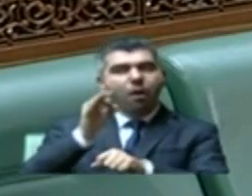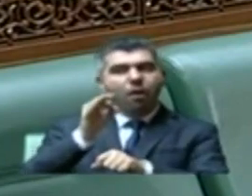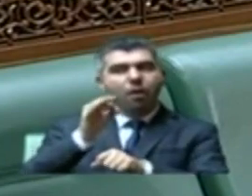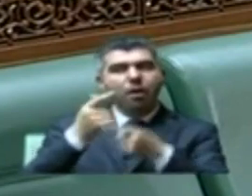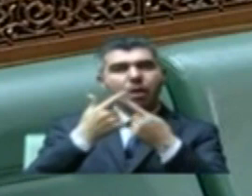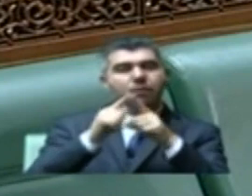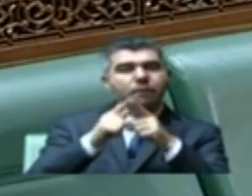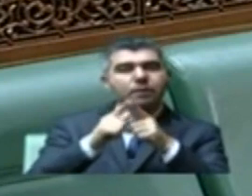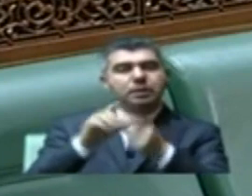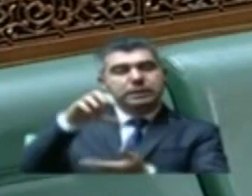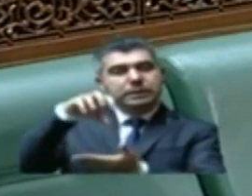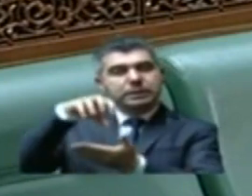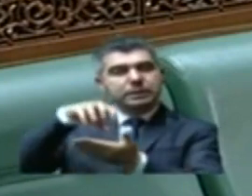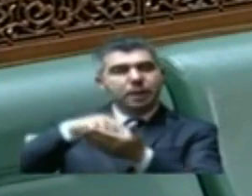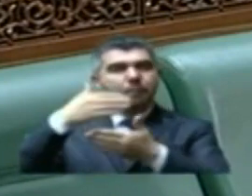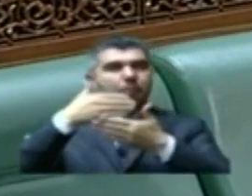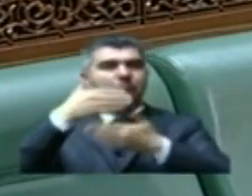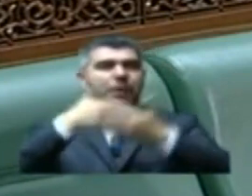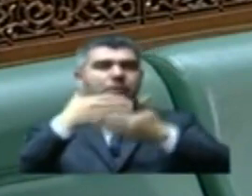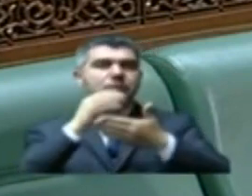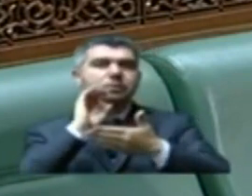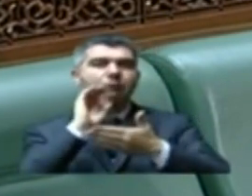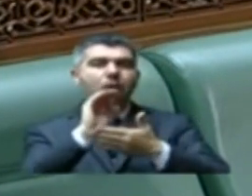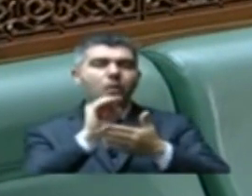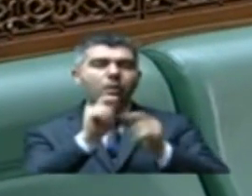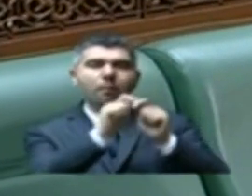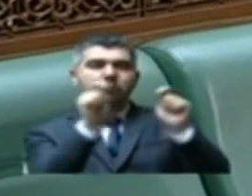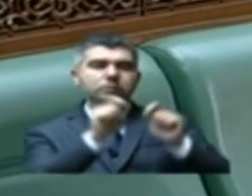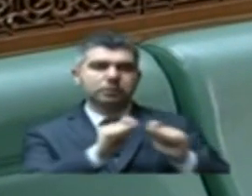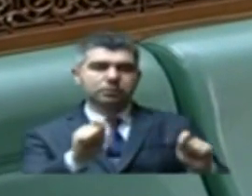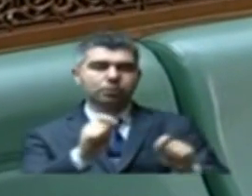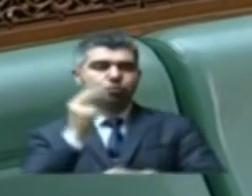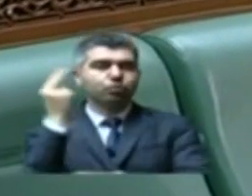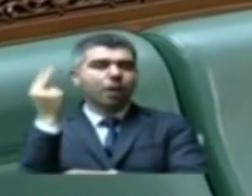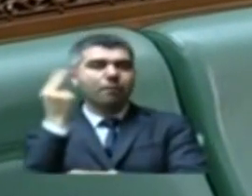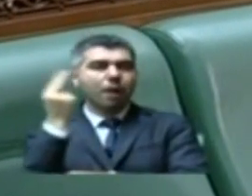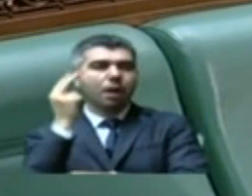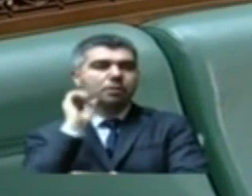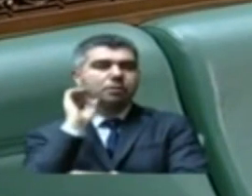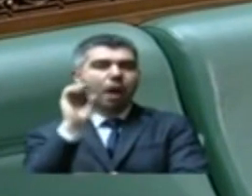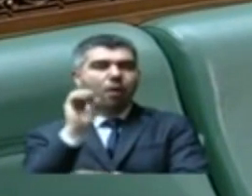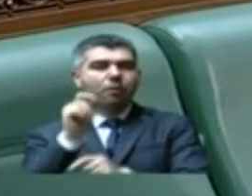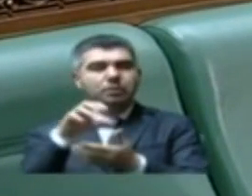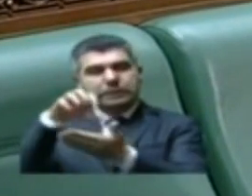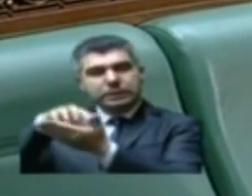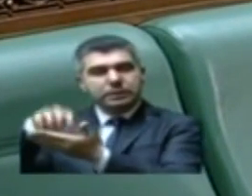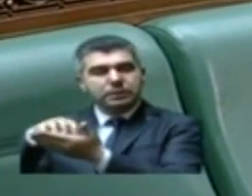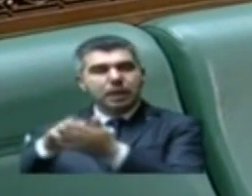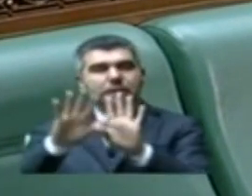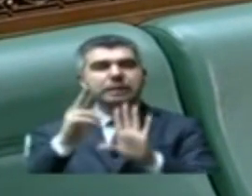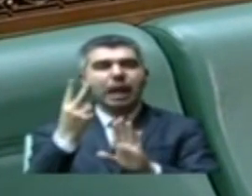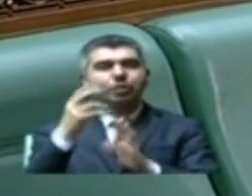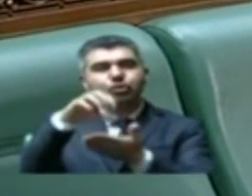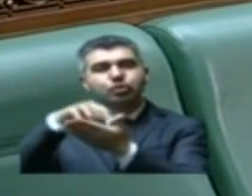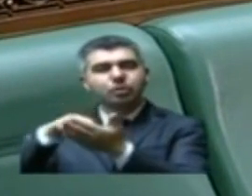من منشأة اقتصادية يعودوا يشتغلوا فيها، أو مجمعات إضافية يعودوا خاصين بالتعاونيات وعندهم